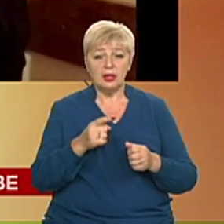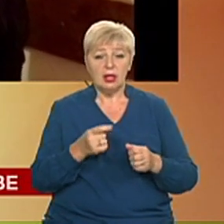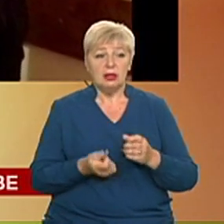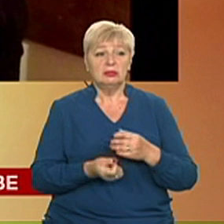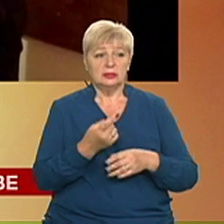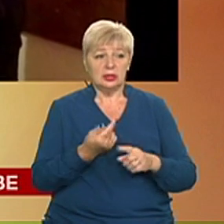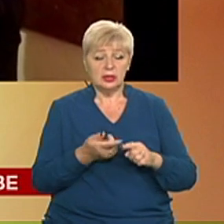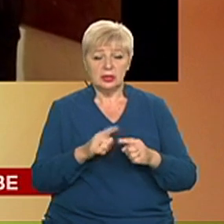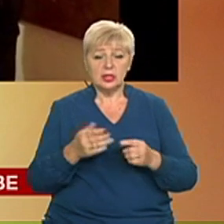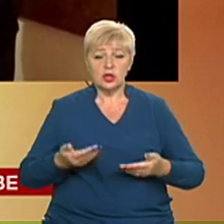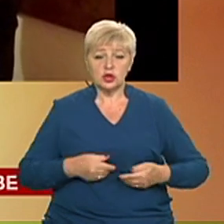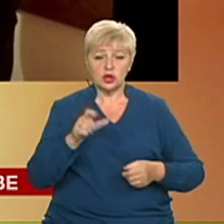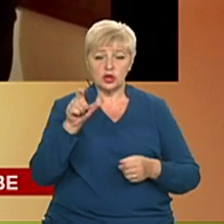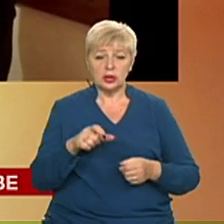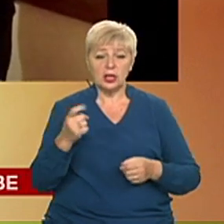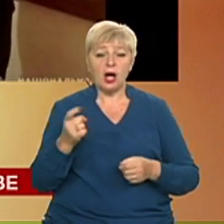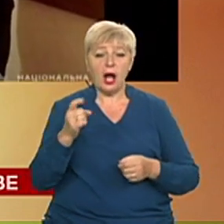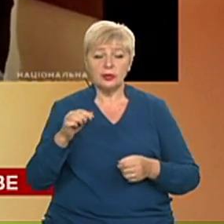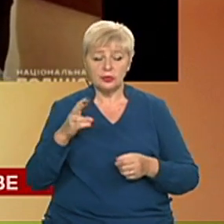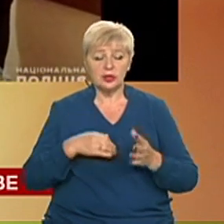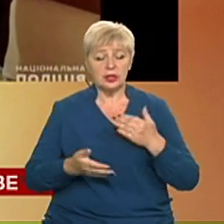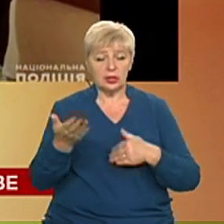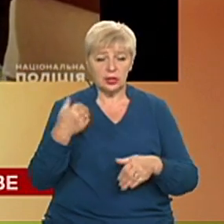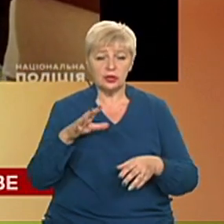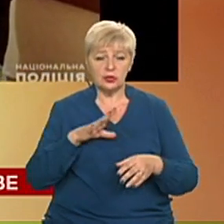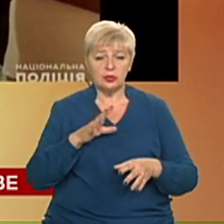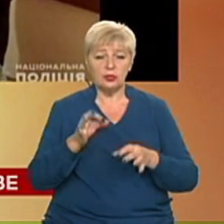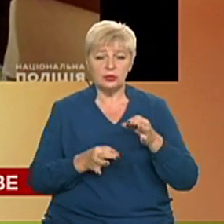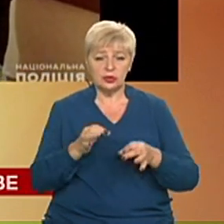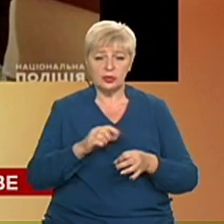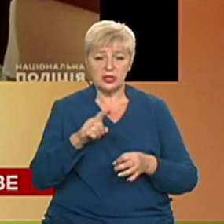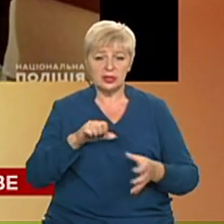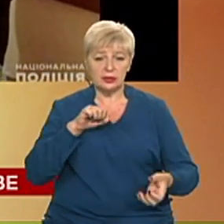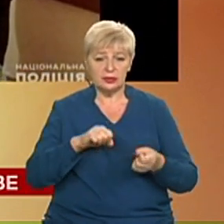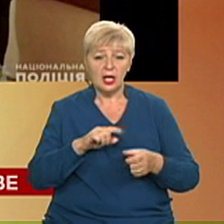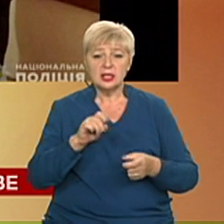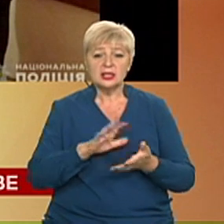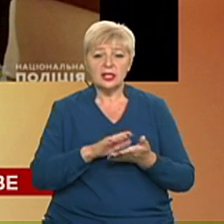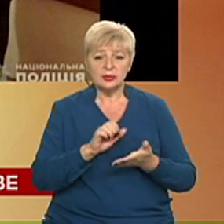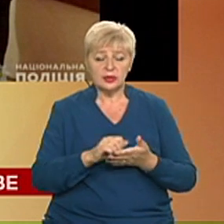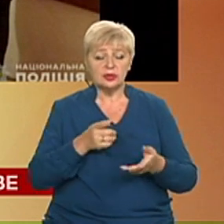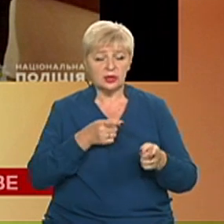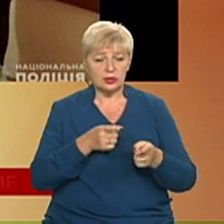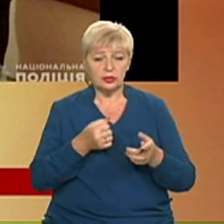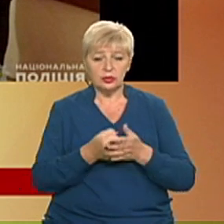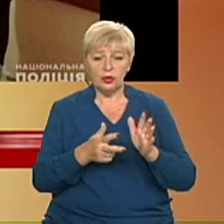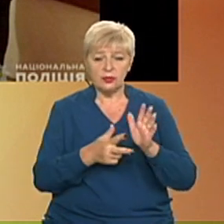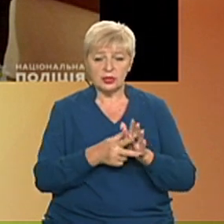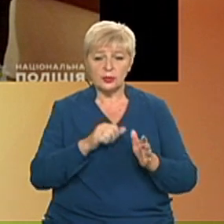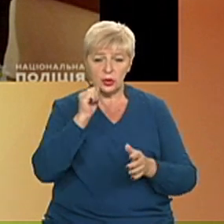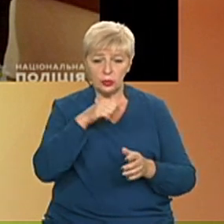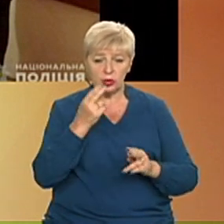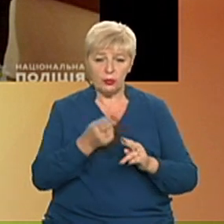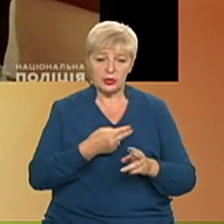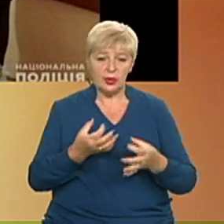це житель Харківщини і раніше вже був судимий за зґвалтування. За розбещення йому загрожує до 8 років позбавлення